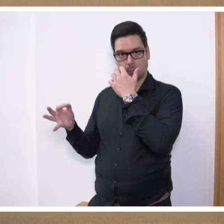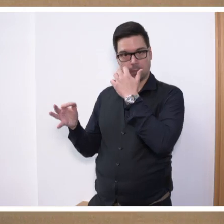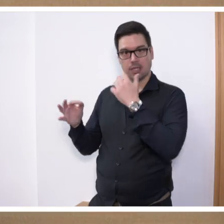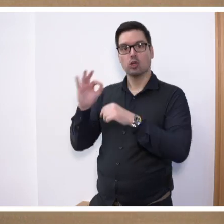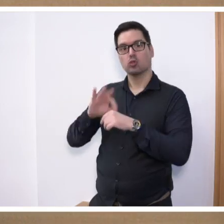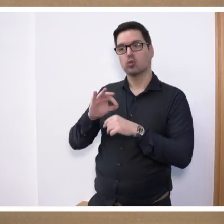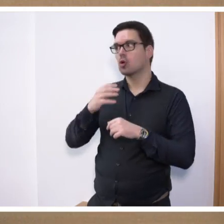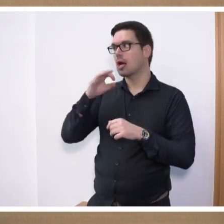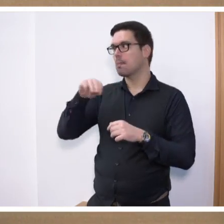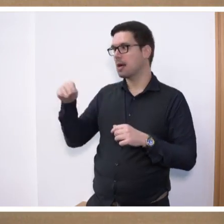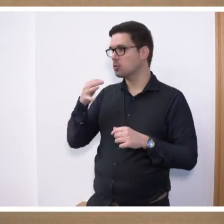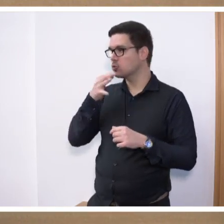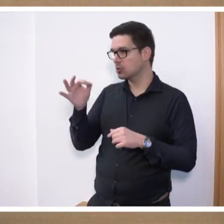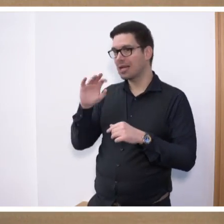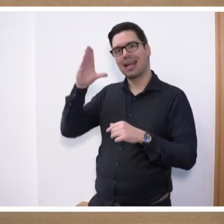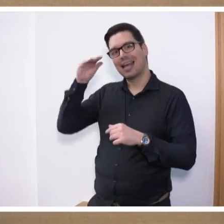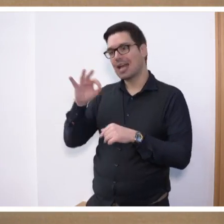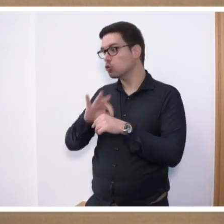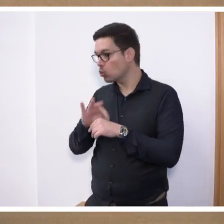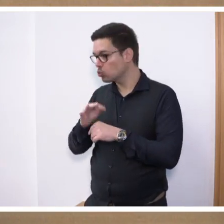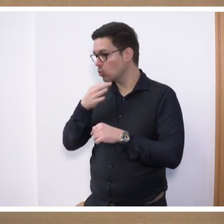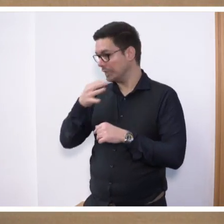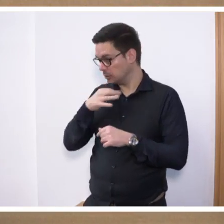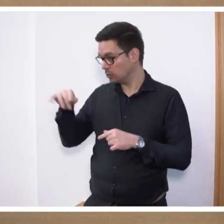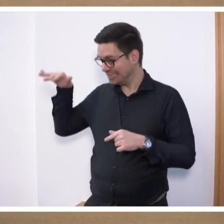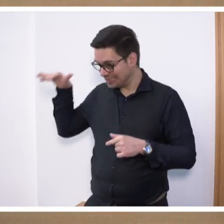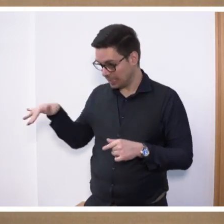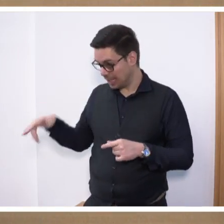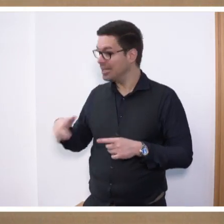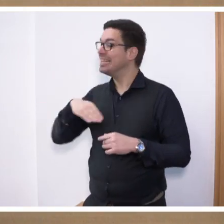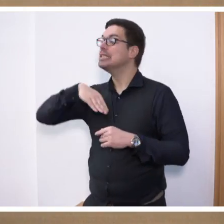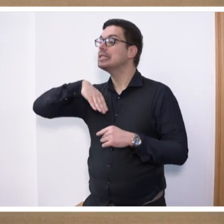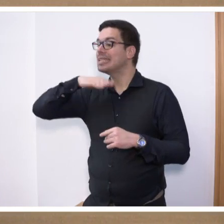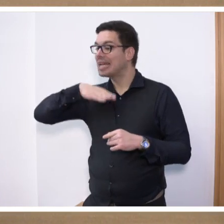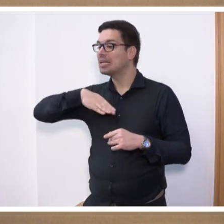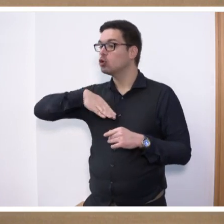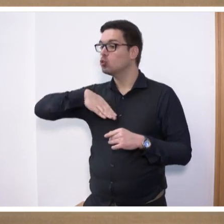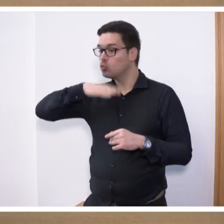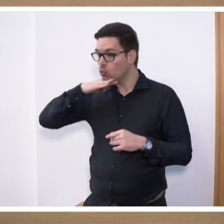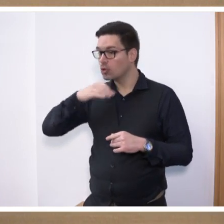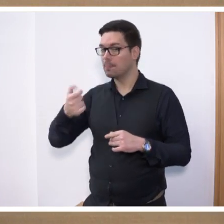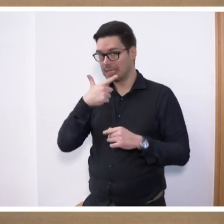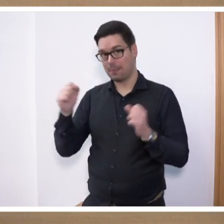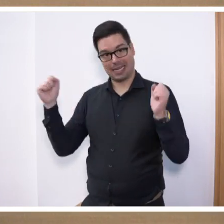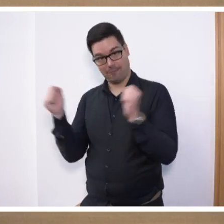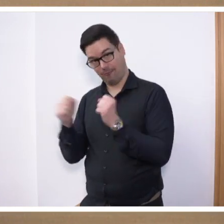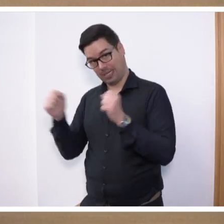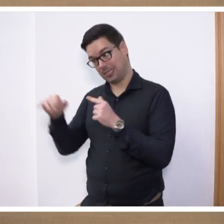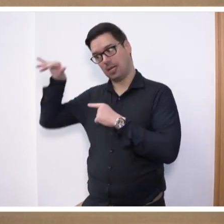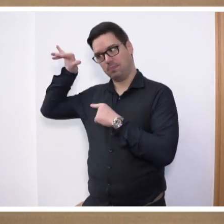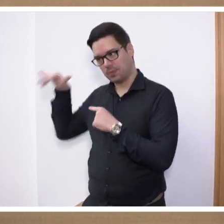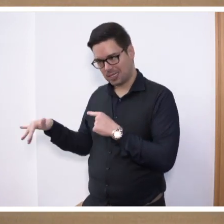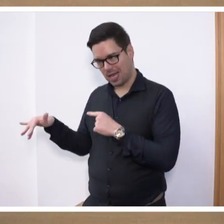Magnus Jung. Herr Dr. Jung, ist dafür gesorgt, sind Sie sicher, dass in diesem Winter kein